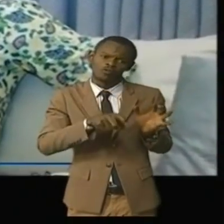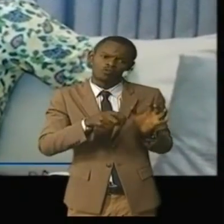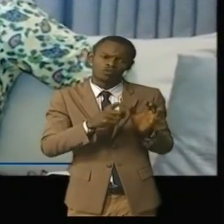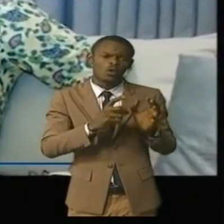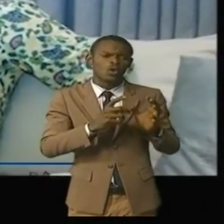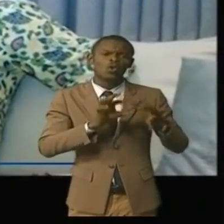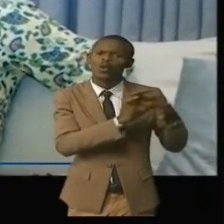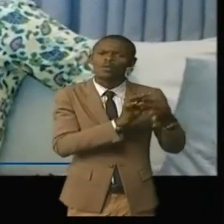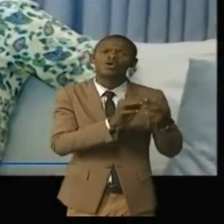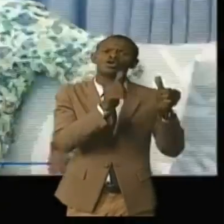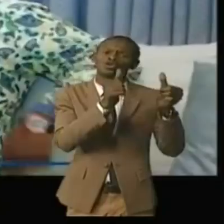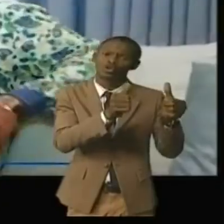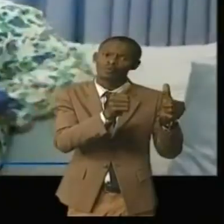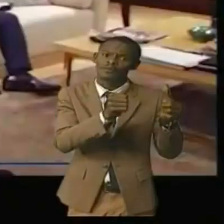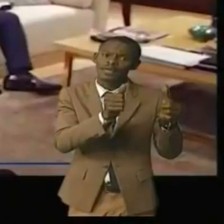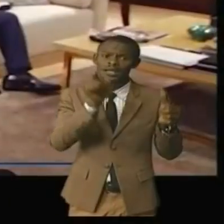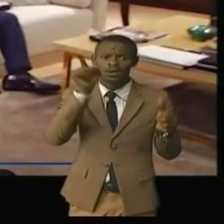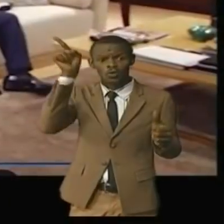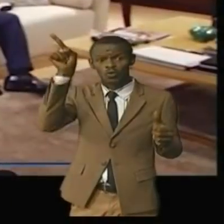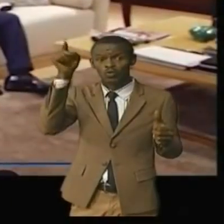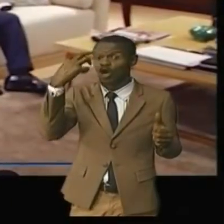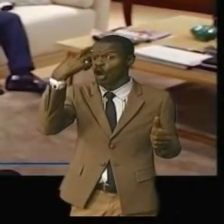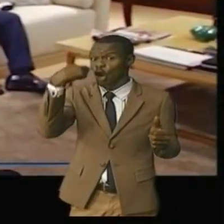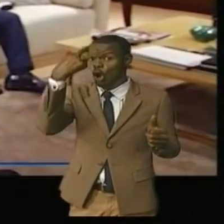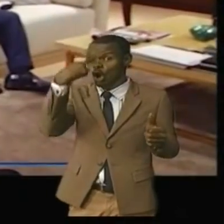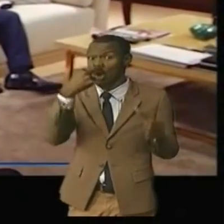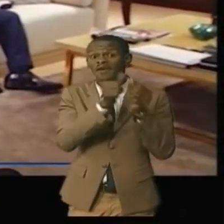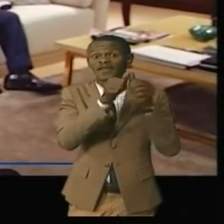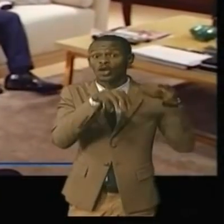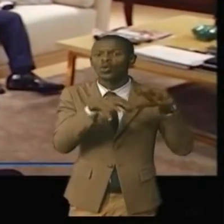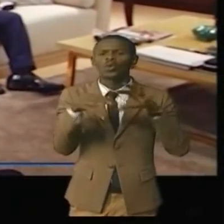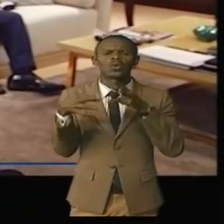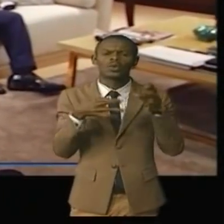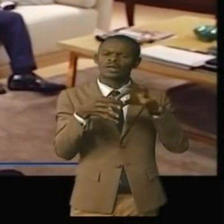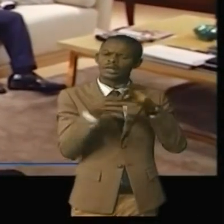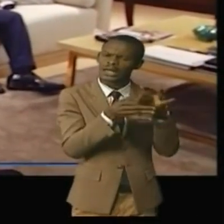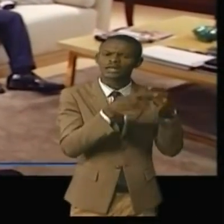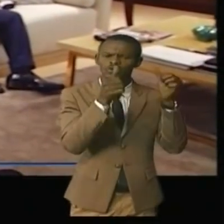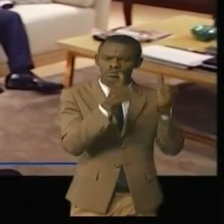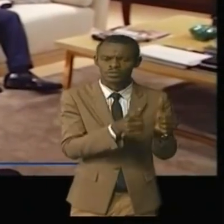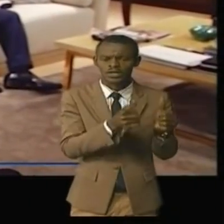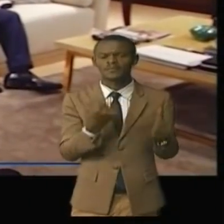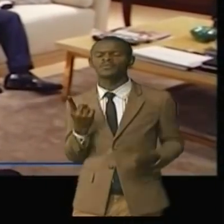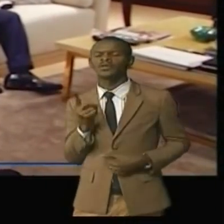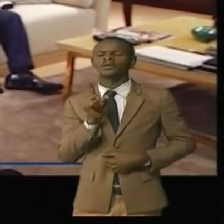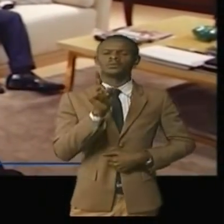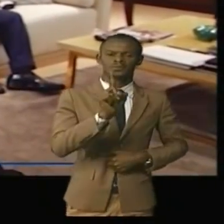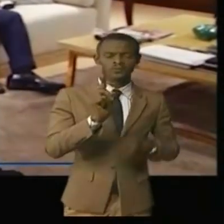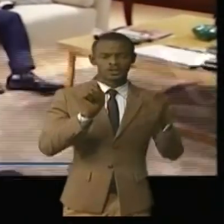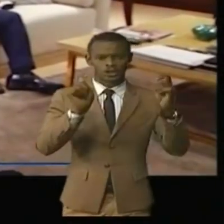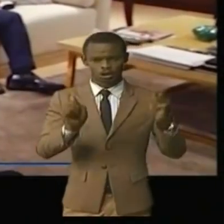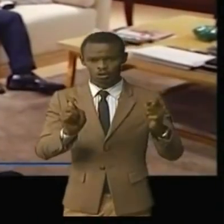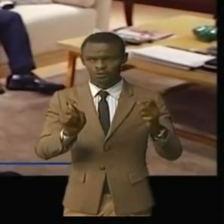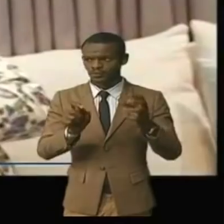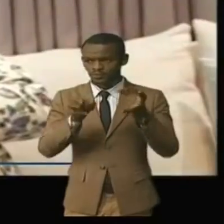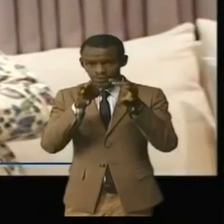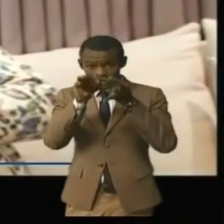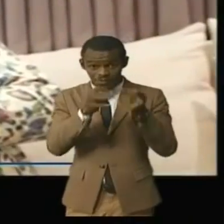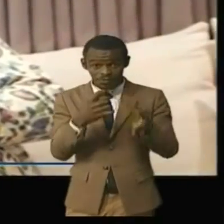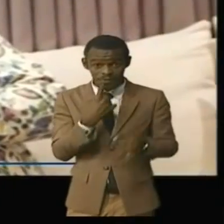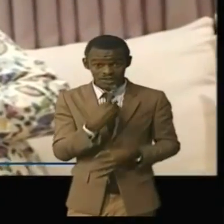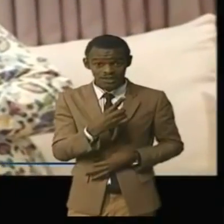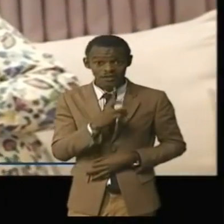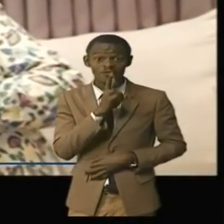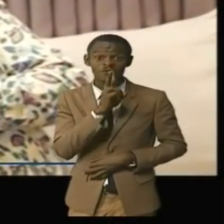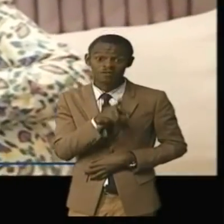le Saint-Siège et la République démocratique du Congo. S'adressant à la presse, il a indiqué que le pape François aime le Congo,